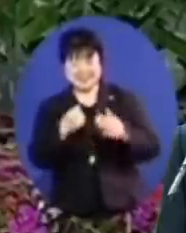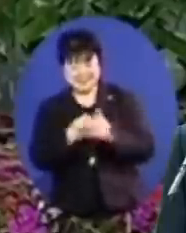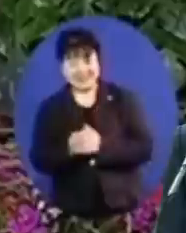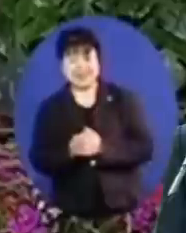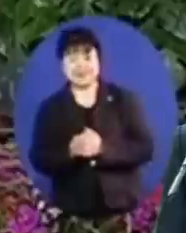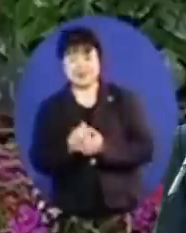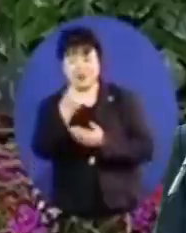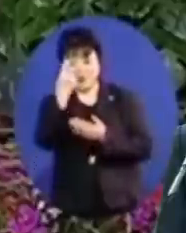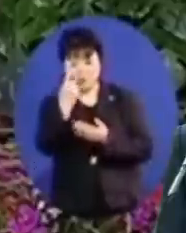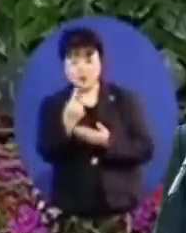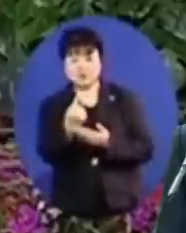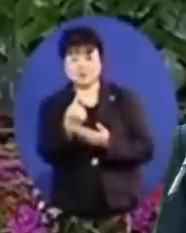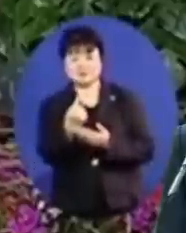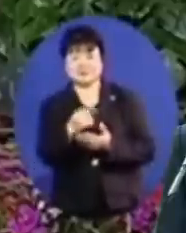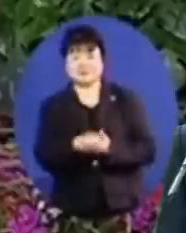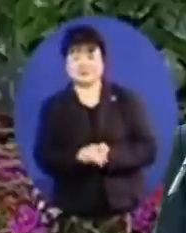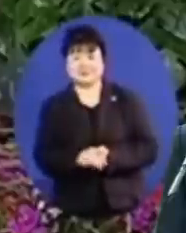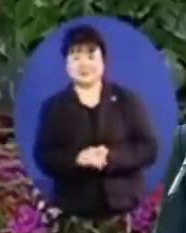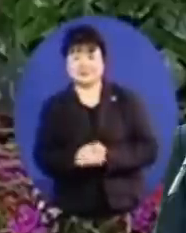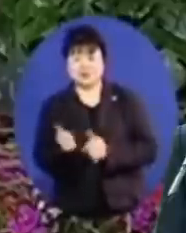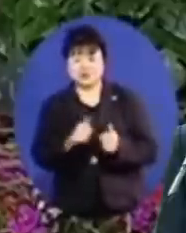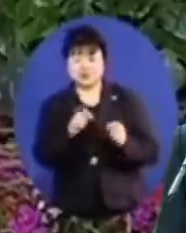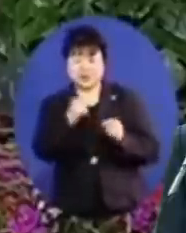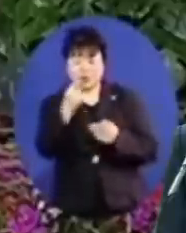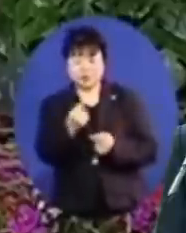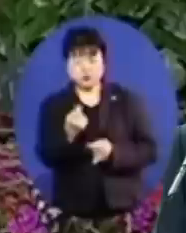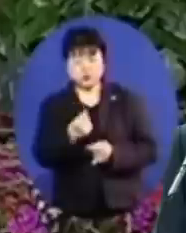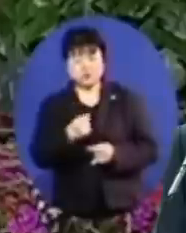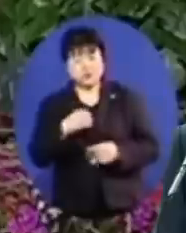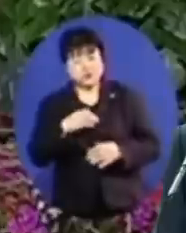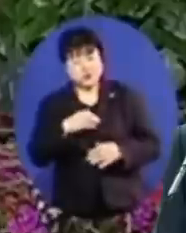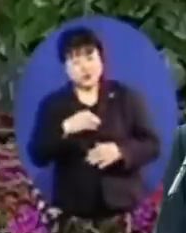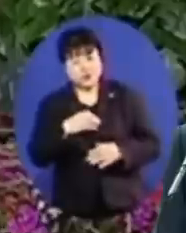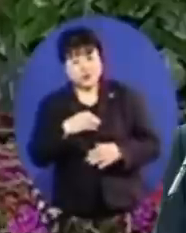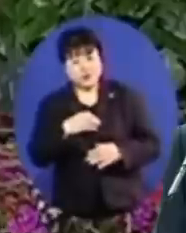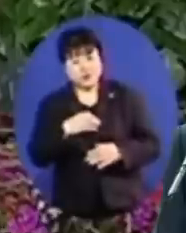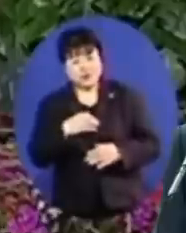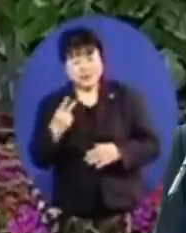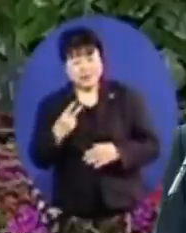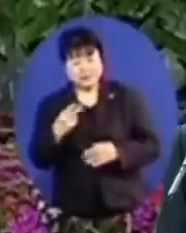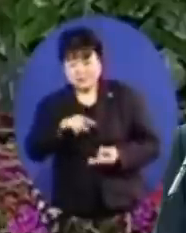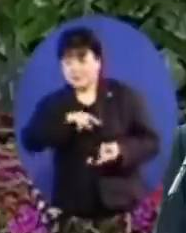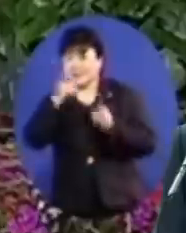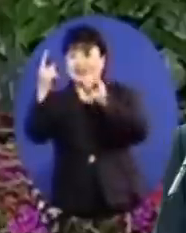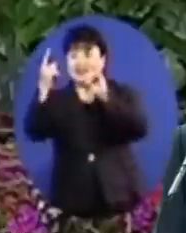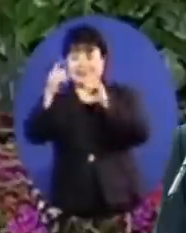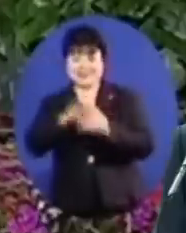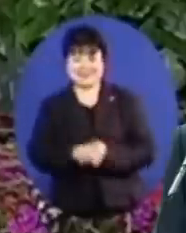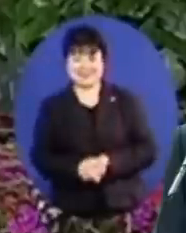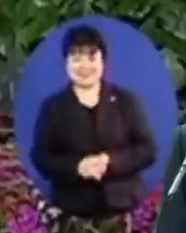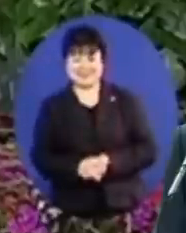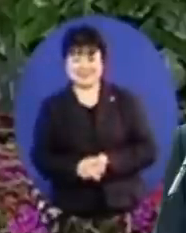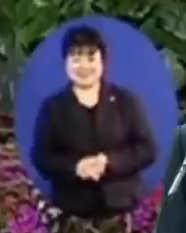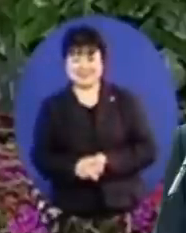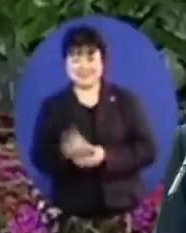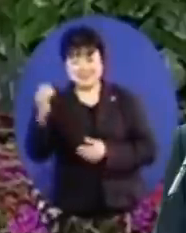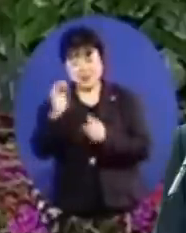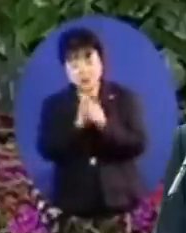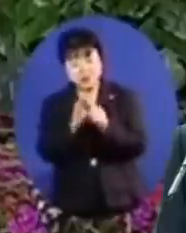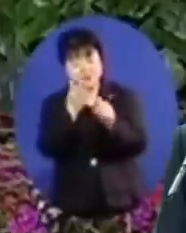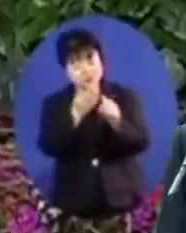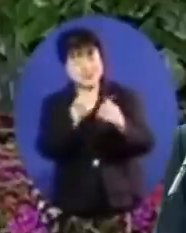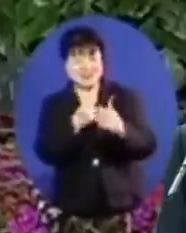그것을 확실히 알면 죽음이 다가오면 조금 두려워하려다가 그만두는 것입니다. 성령이 위로해 주기